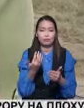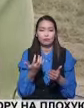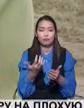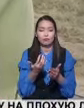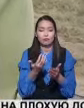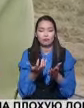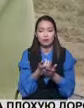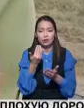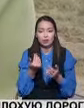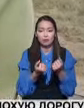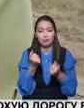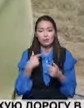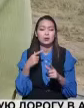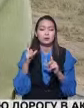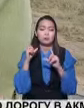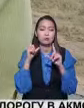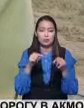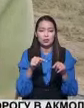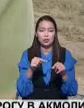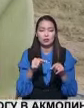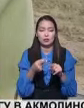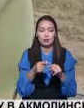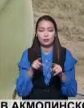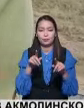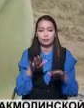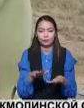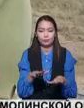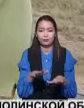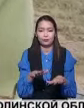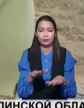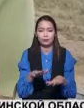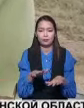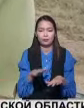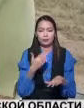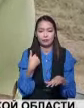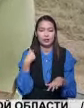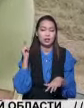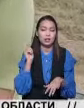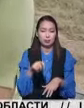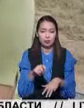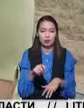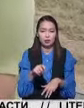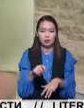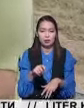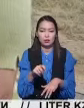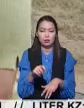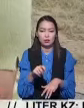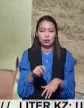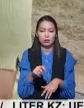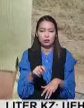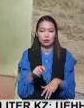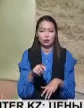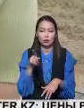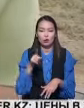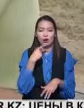в машину и поехал на Дунгулюк. И вот сначала приехали, говорили, что он утонул,